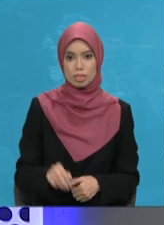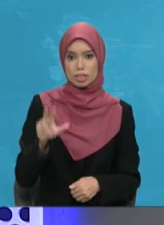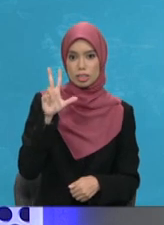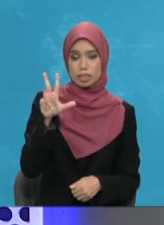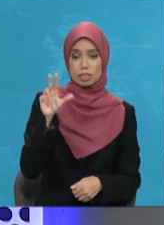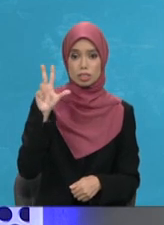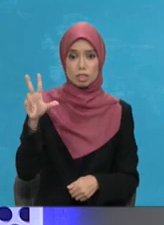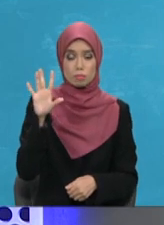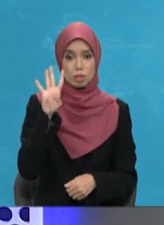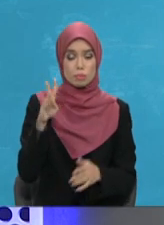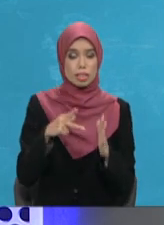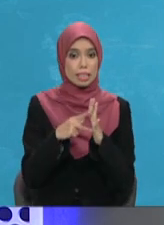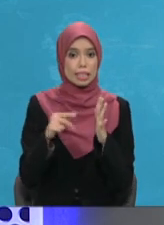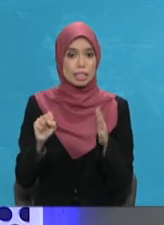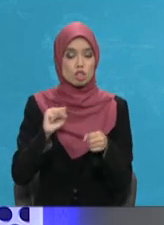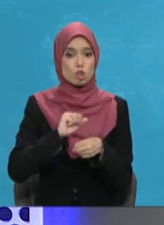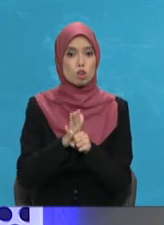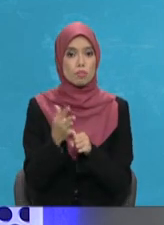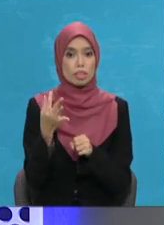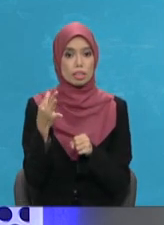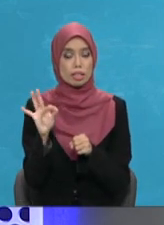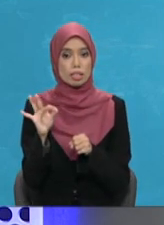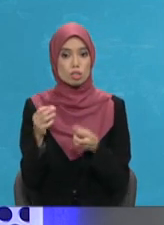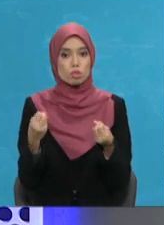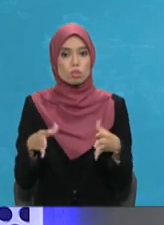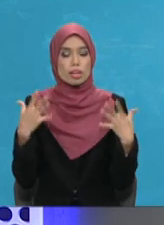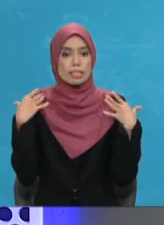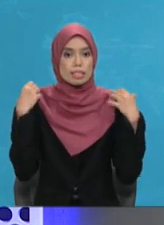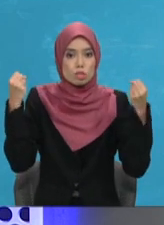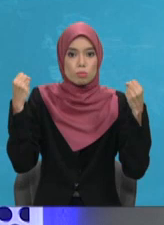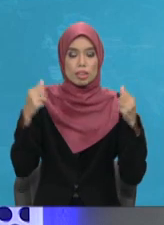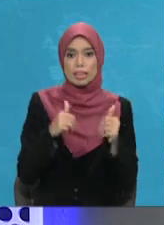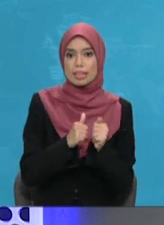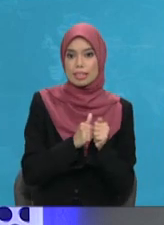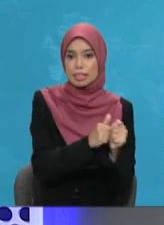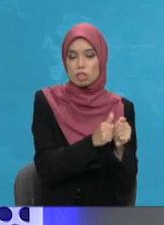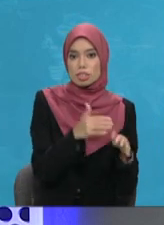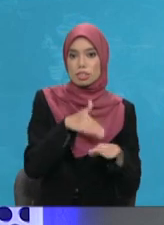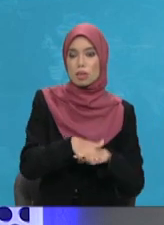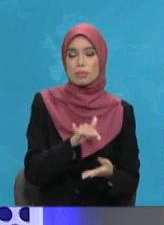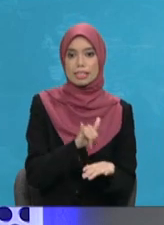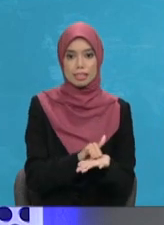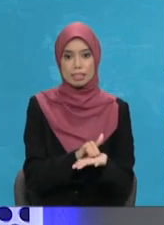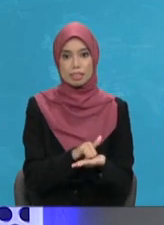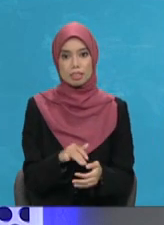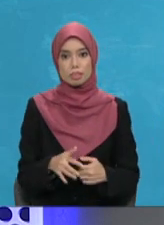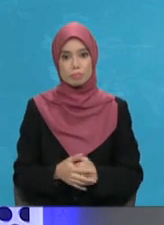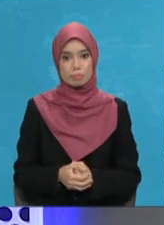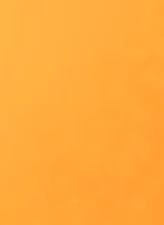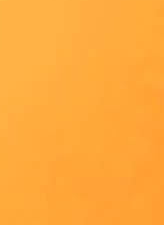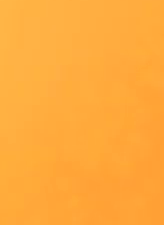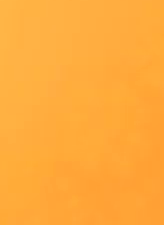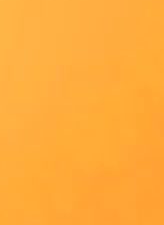334 case yang covid 19 disahkan sembuh hari ini ikuti bahan beritanya selepas ini